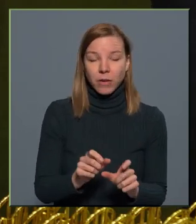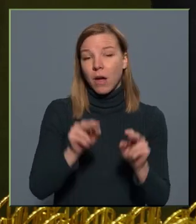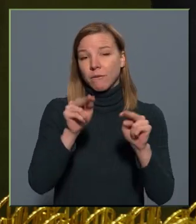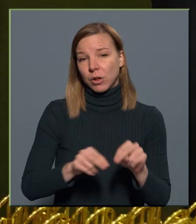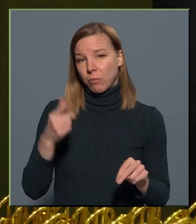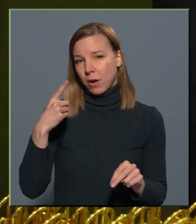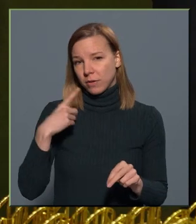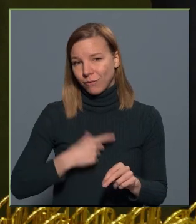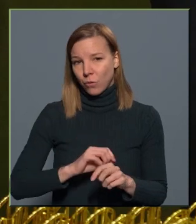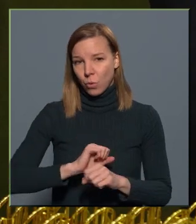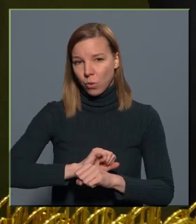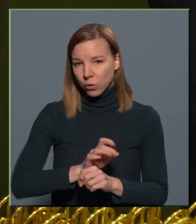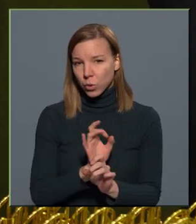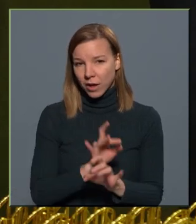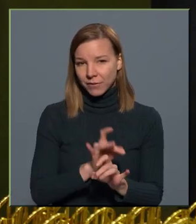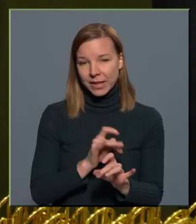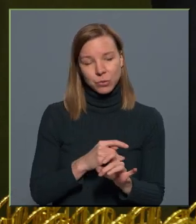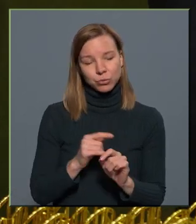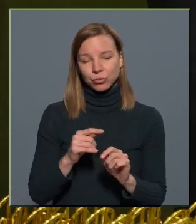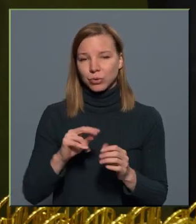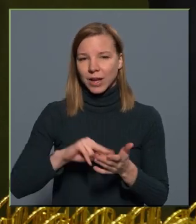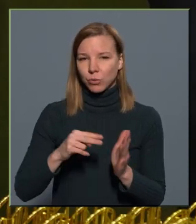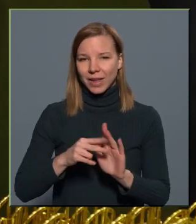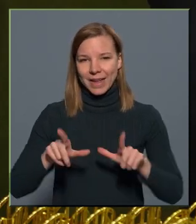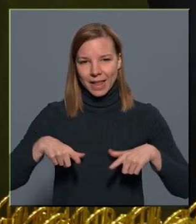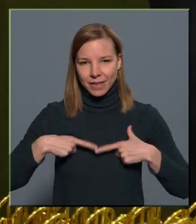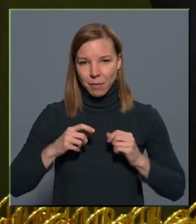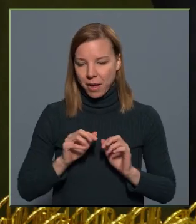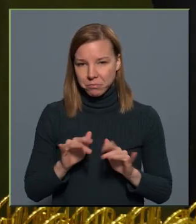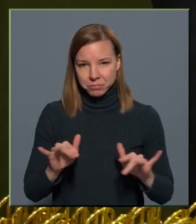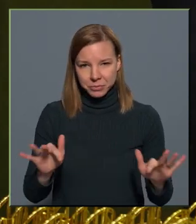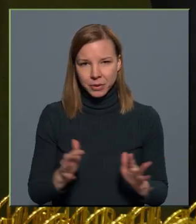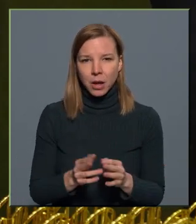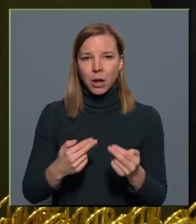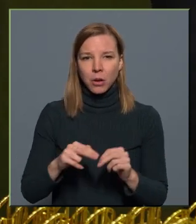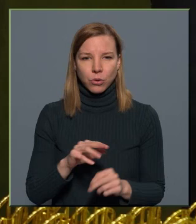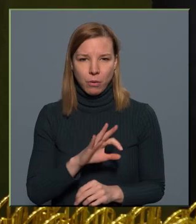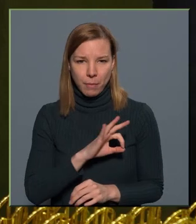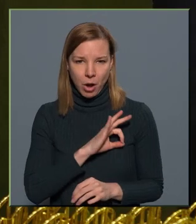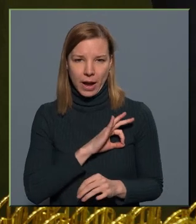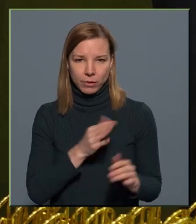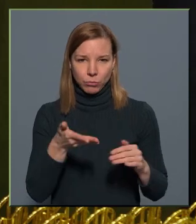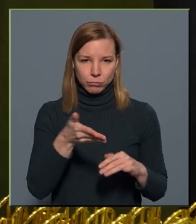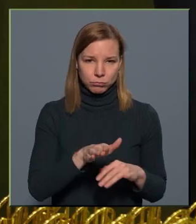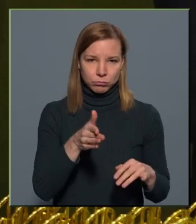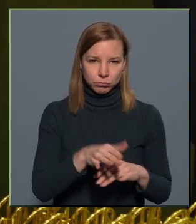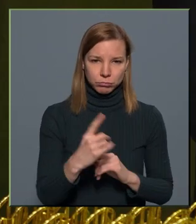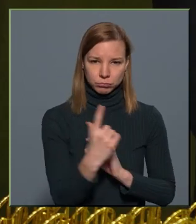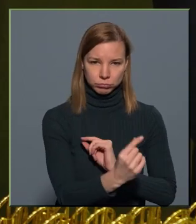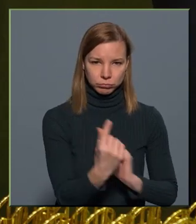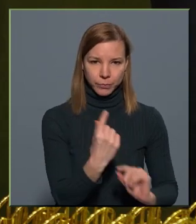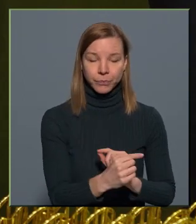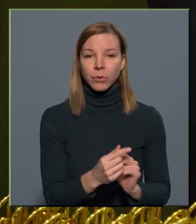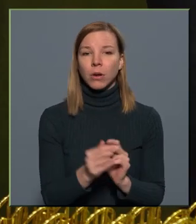eléggé begyűrűzött a kerület életébe is, több barátunkat elvesztettünk ebben az időszakban. Aztán utána a tavalyi évben volt